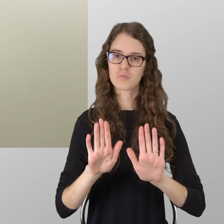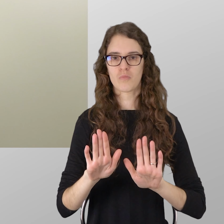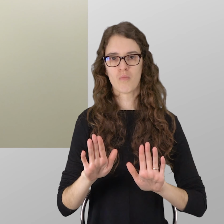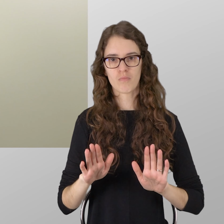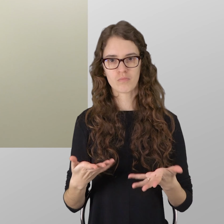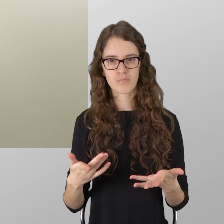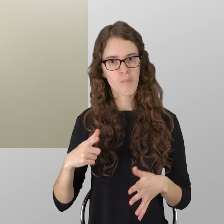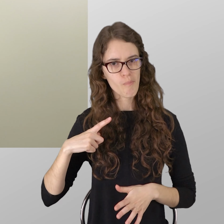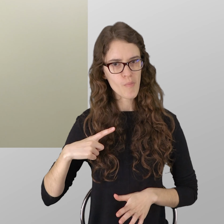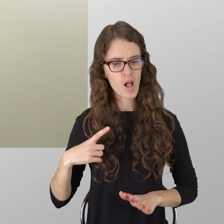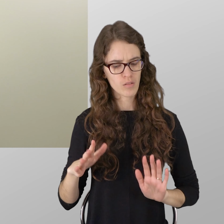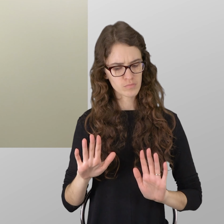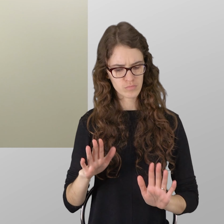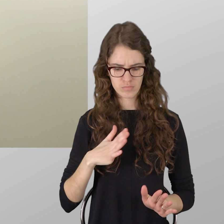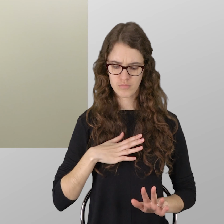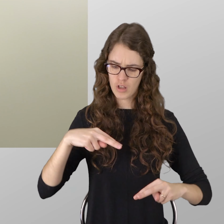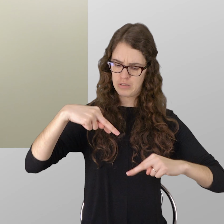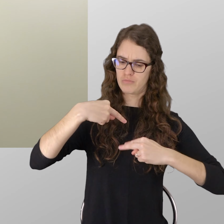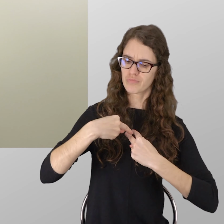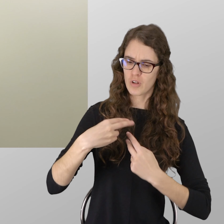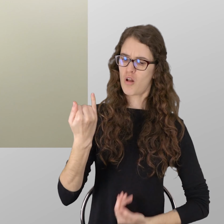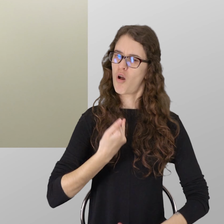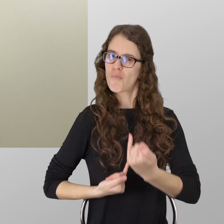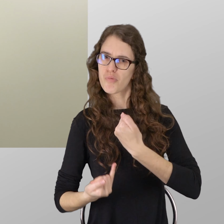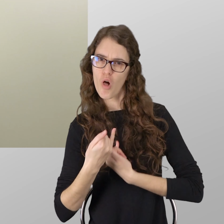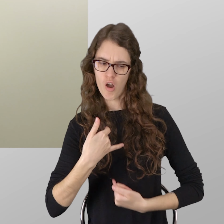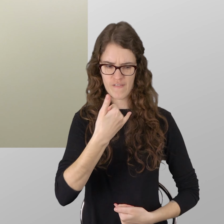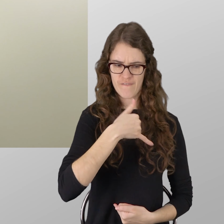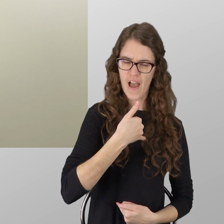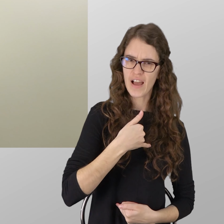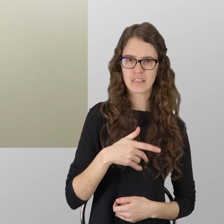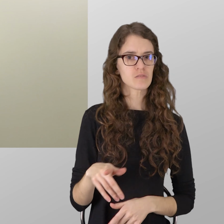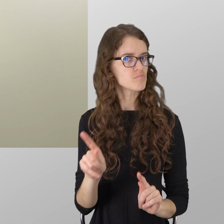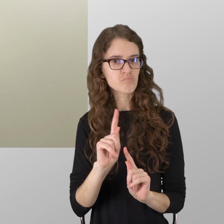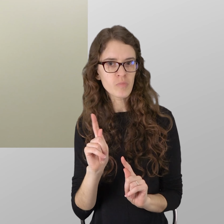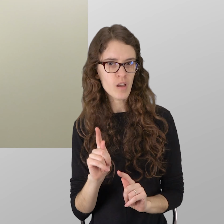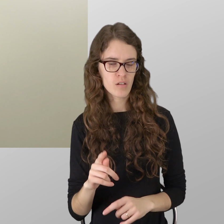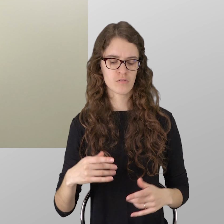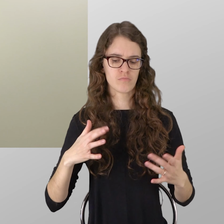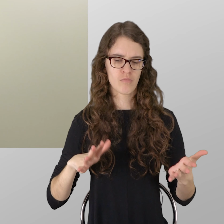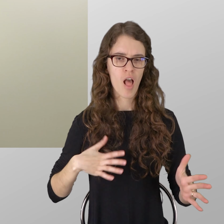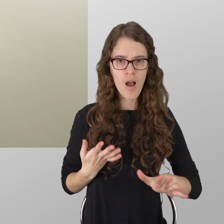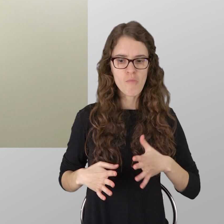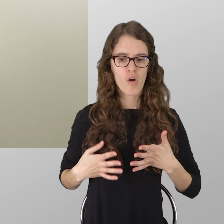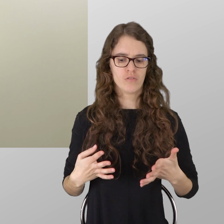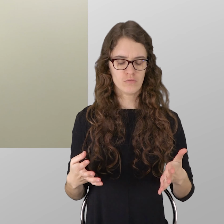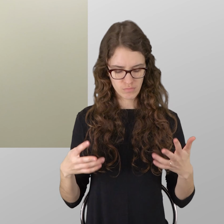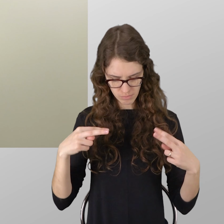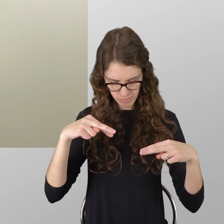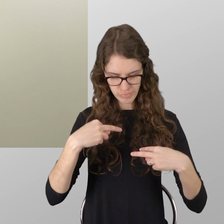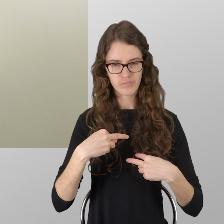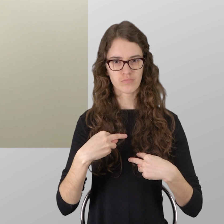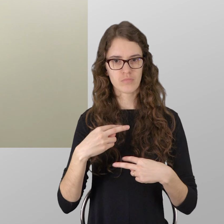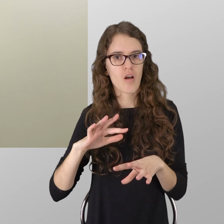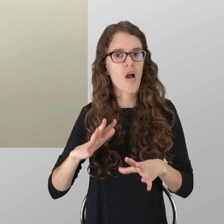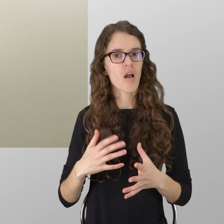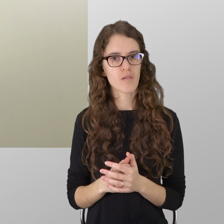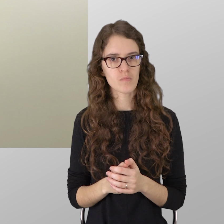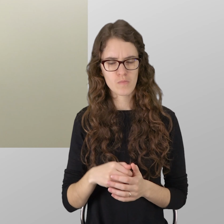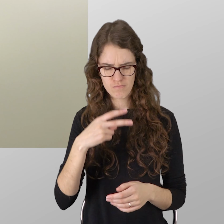neteisti ir niekaip nevertinti. Ir netgi stebėti savo reakcijai į bet kokias kylančias emocijas. Emocija